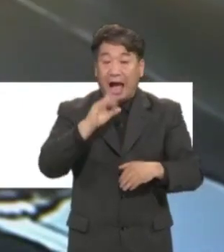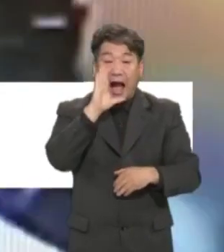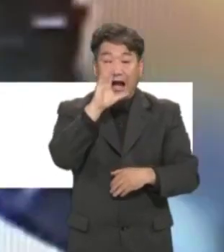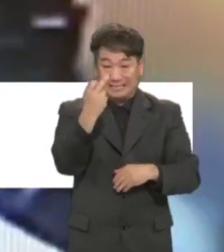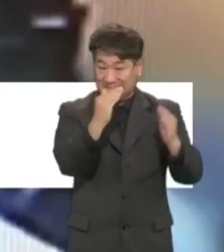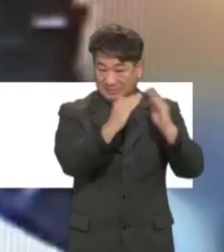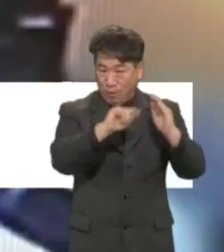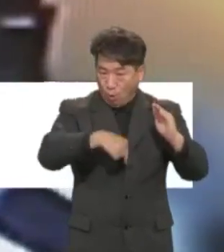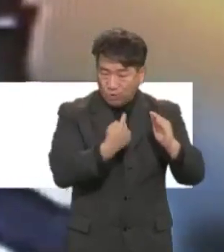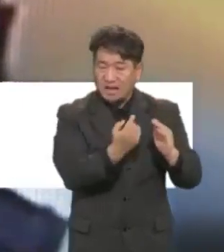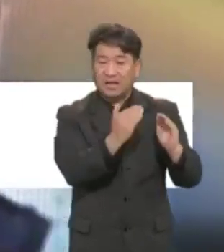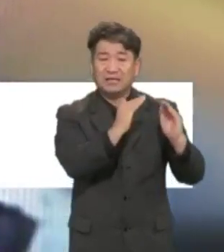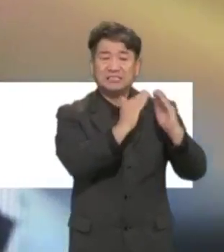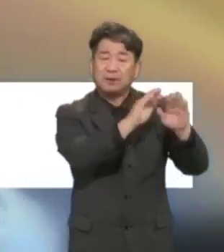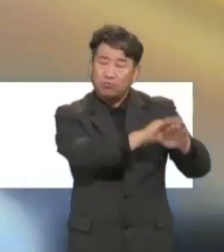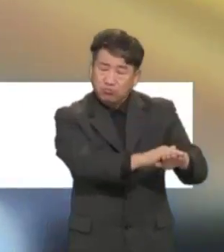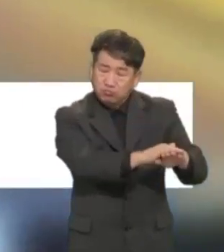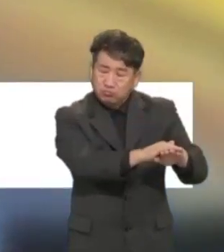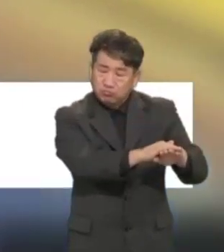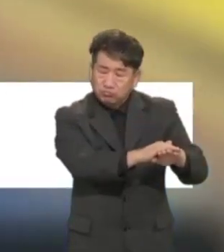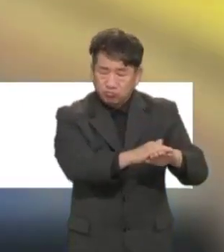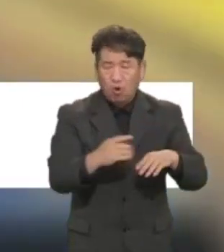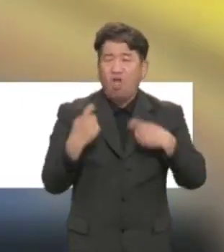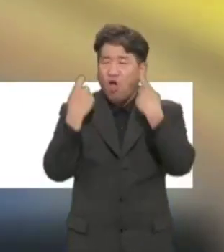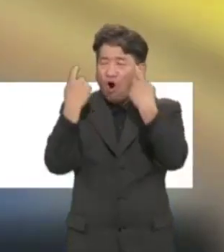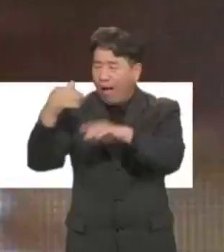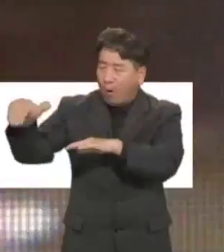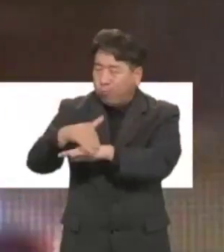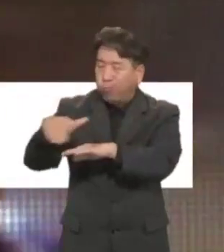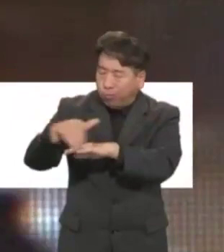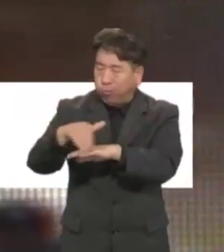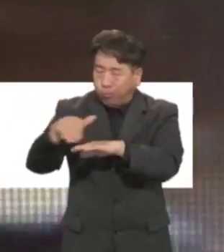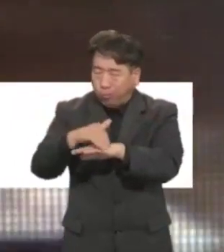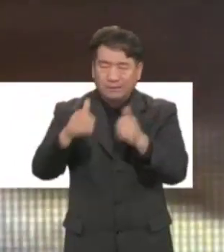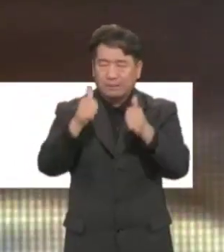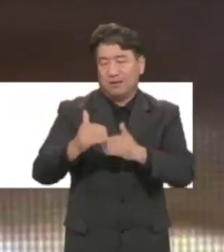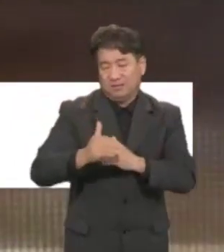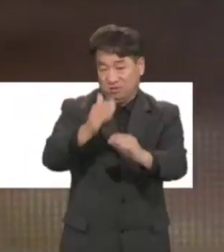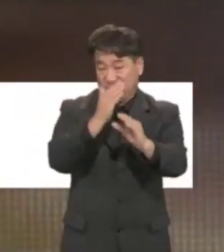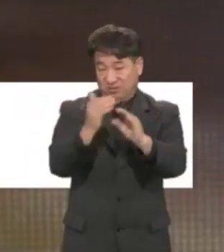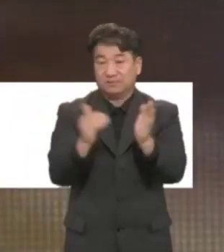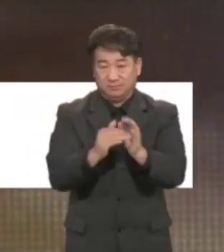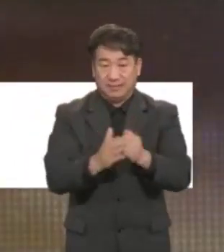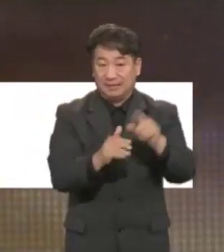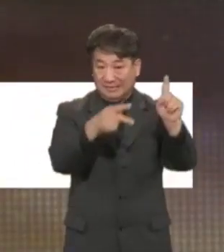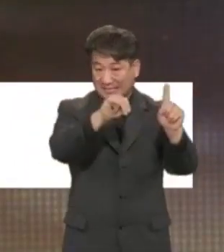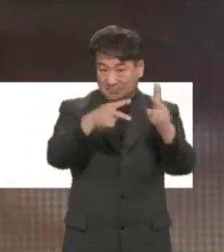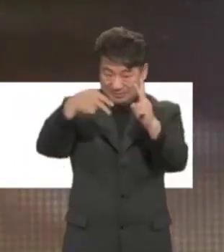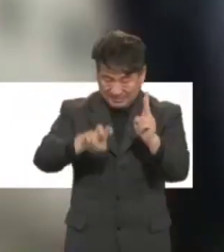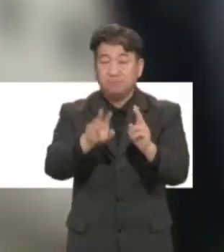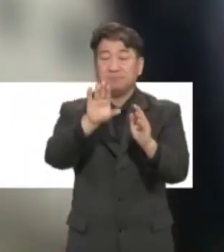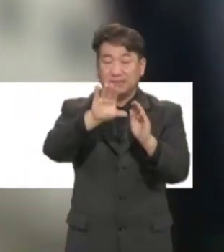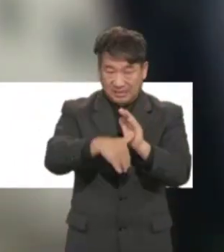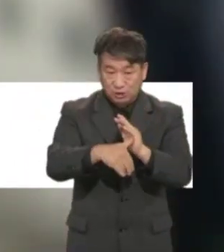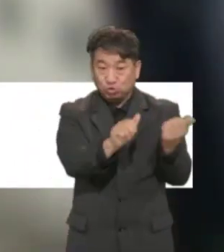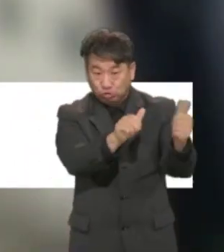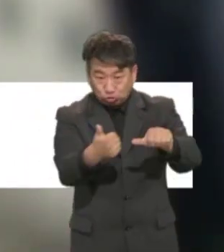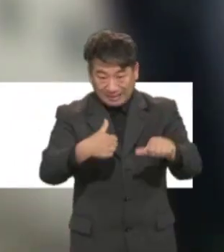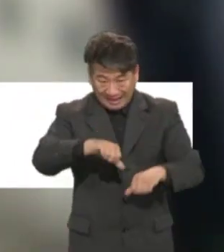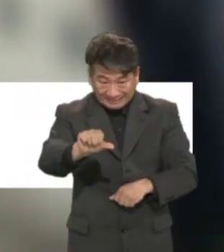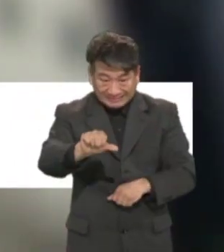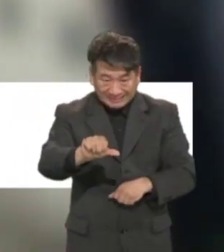남자친구와 여행 등을 다니다 아들의 숨지게 한 혐의로 재판에 넘겨졌습니다 일심과 2심 재판부는 숨진